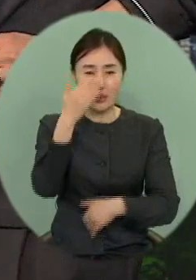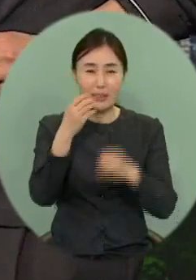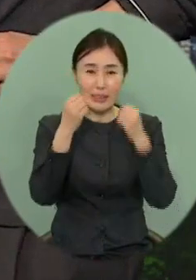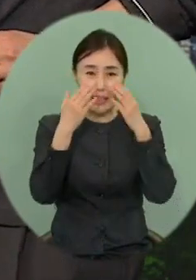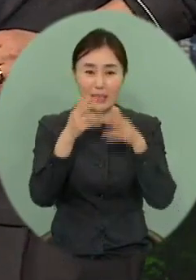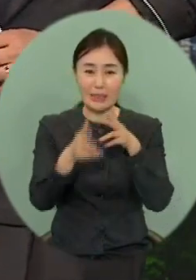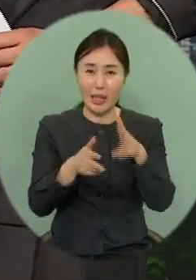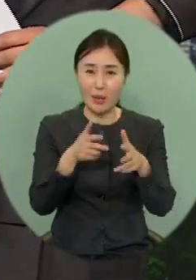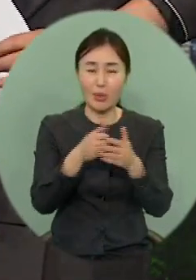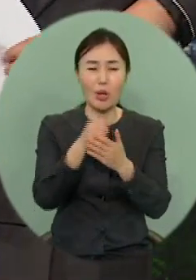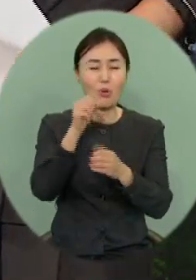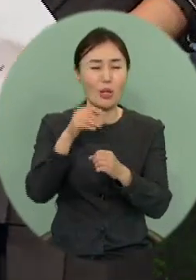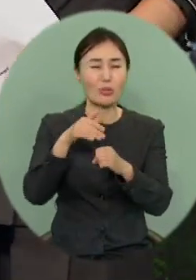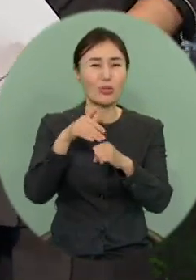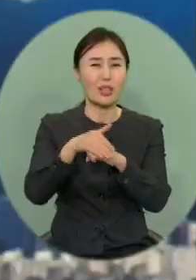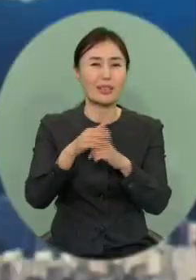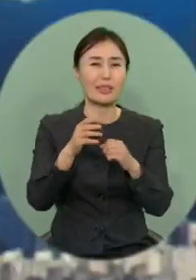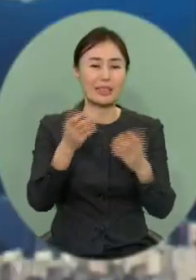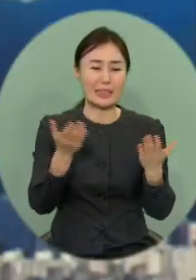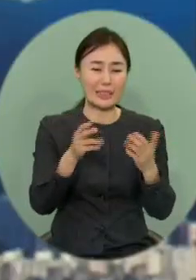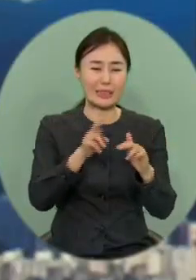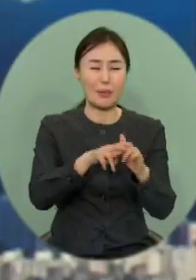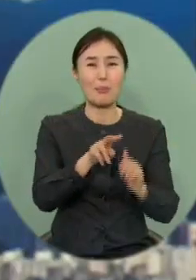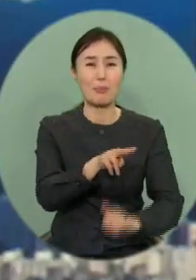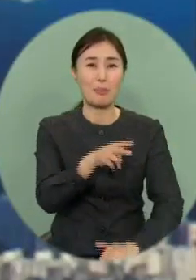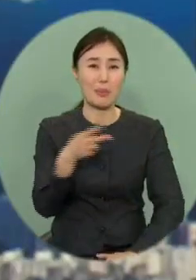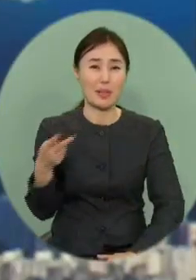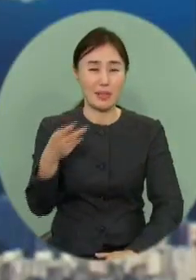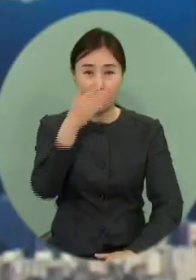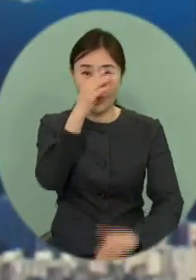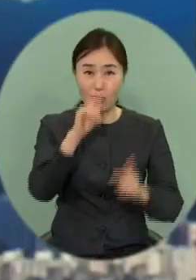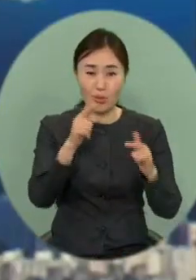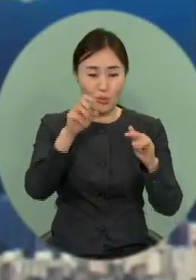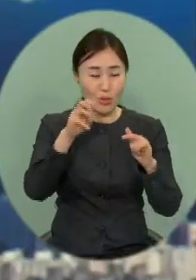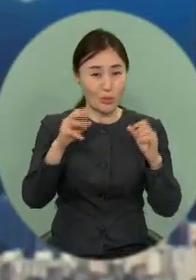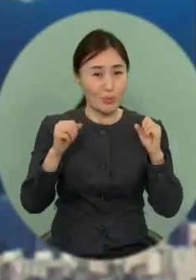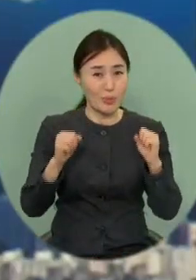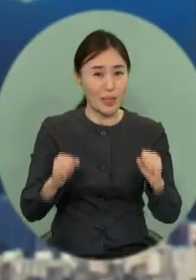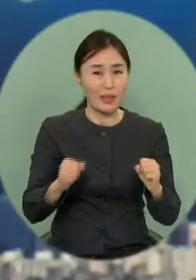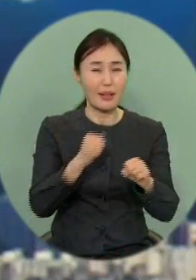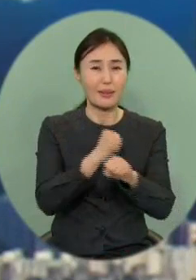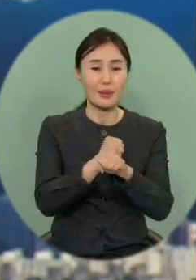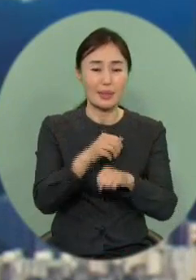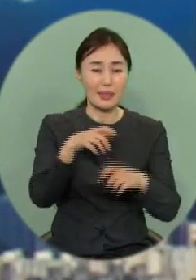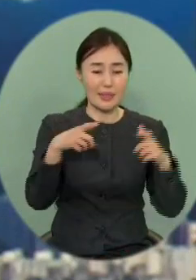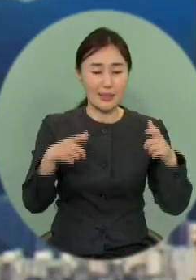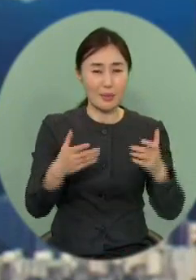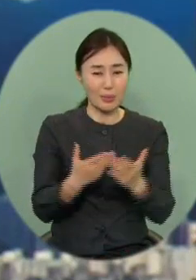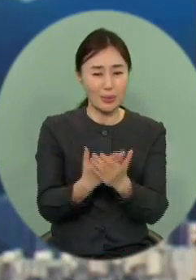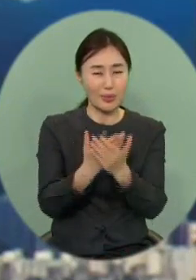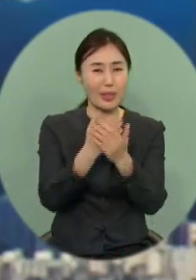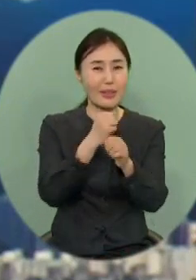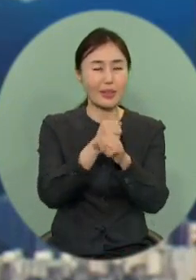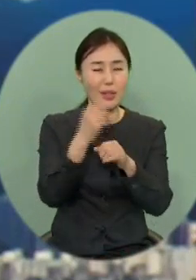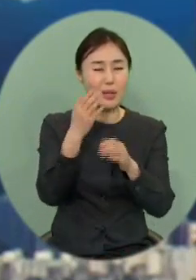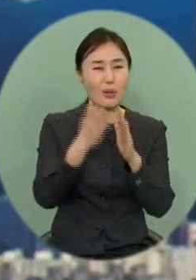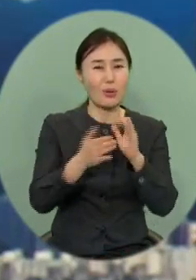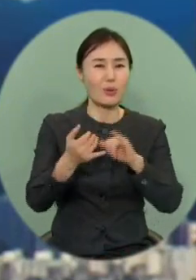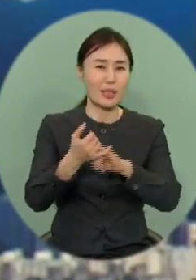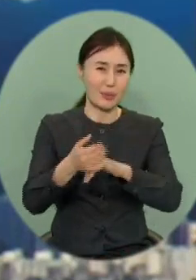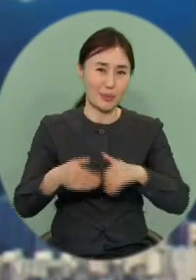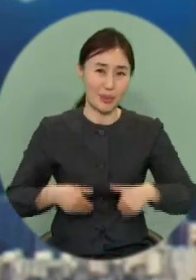이제 광주형 일자리로 바뀐 겁니다 청년들을 광주에 정착시키고 지역을 성장하게 하는 공약이 더